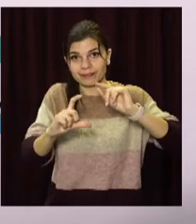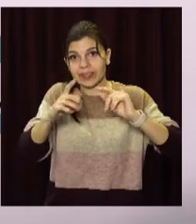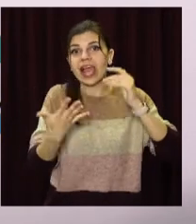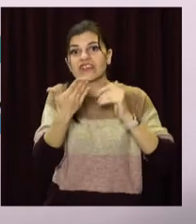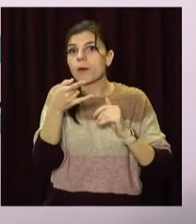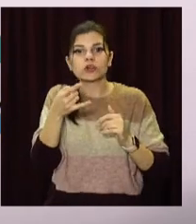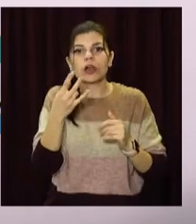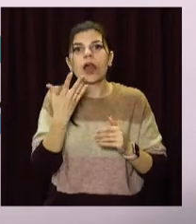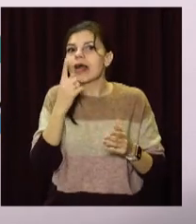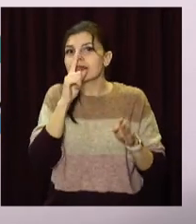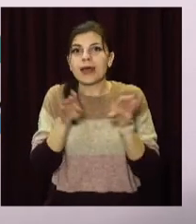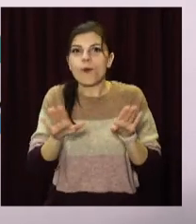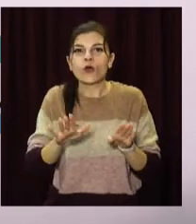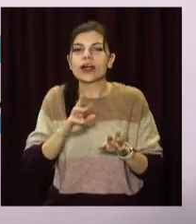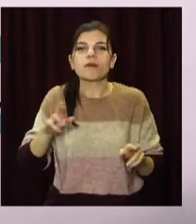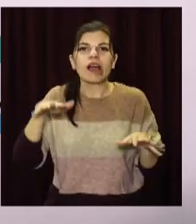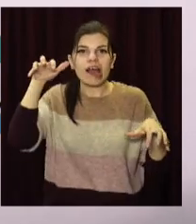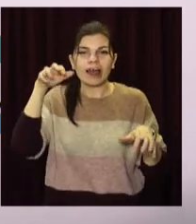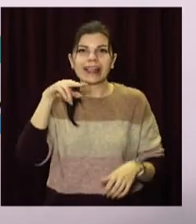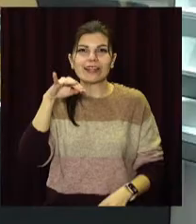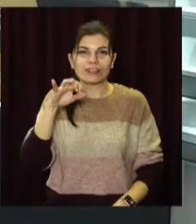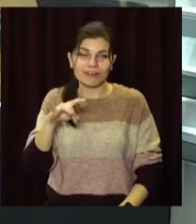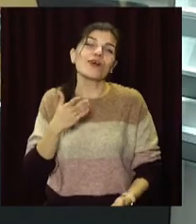машина не похожа на динозавра, значит, вам с нами по пути.